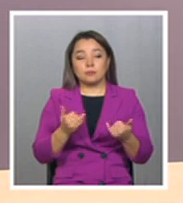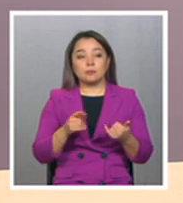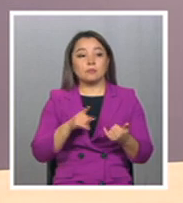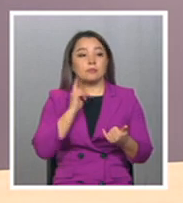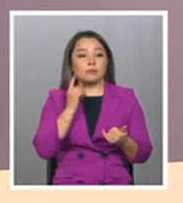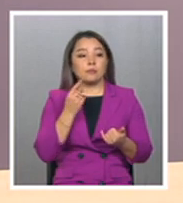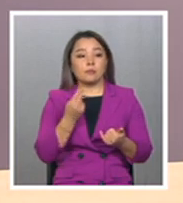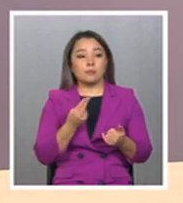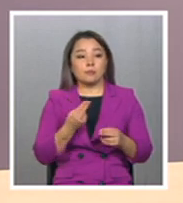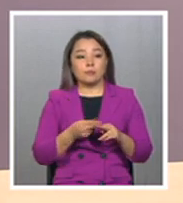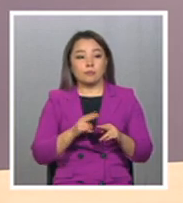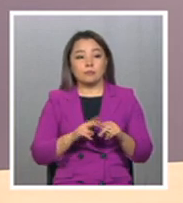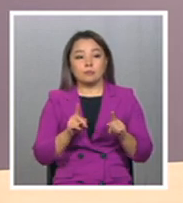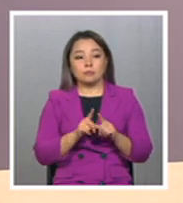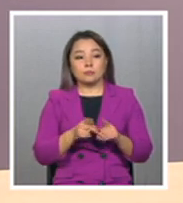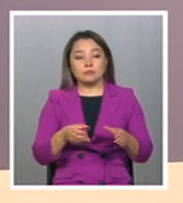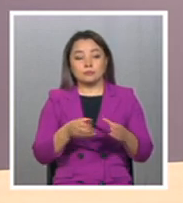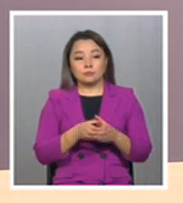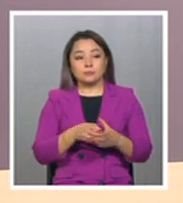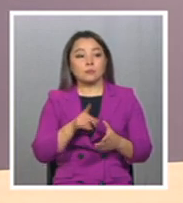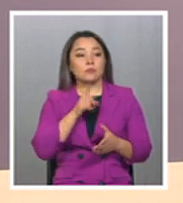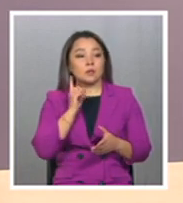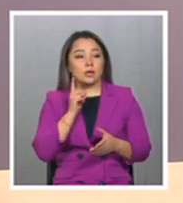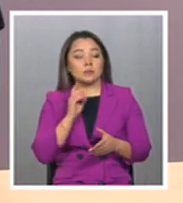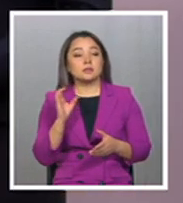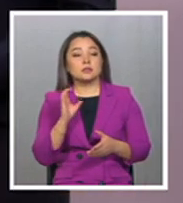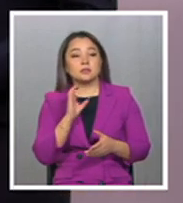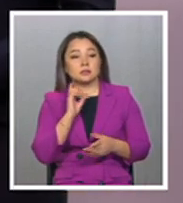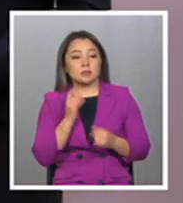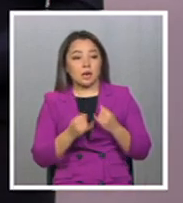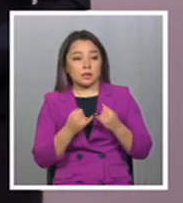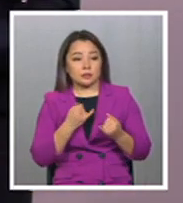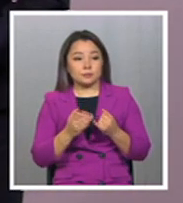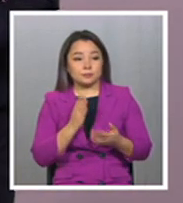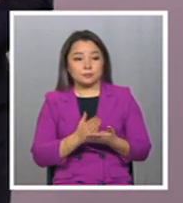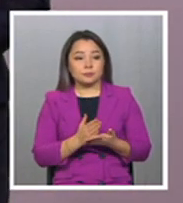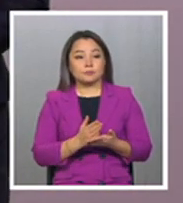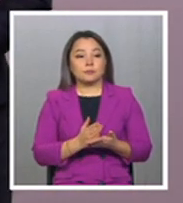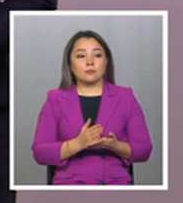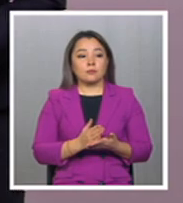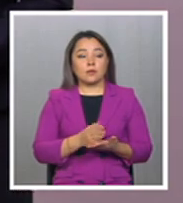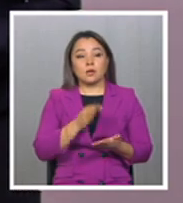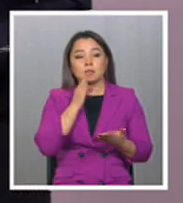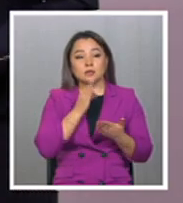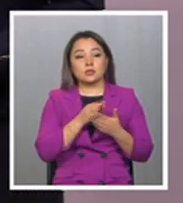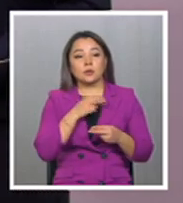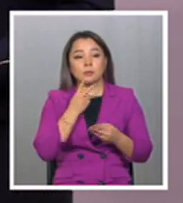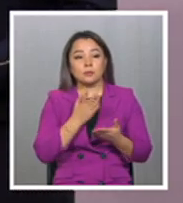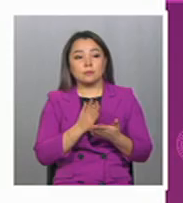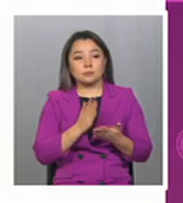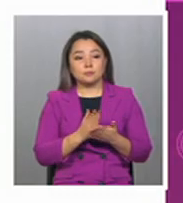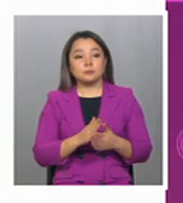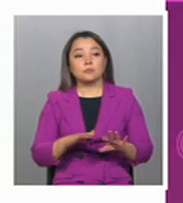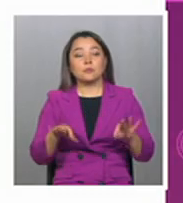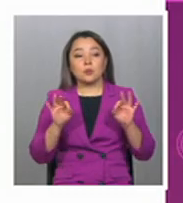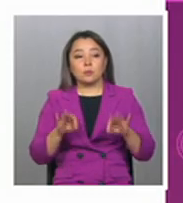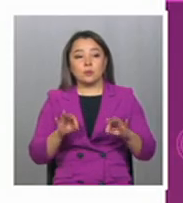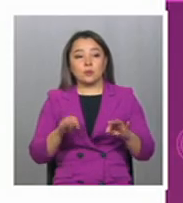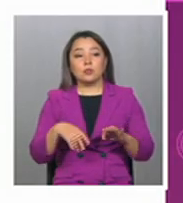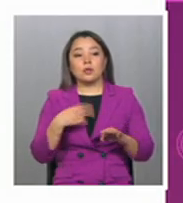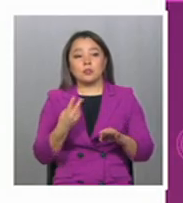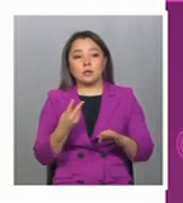түсті жұптастырамыз – жасыл сары. Жауабын оқимыз. Бояудың екі